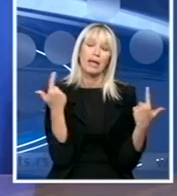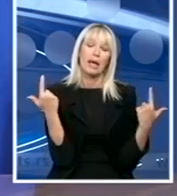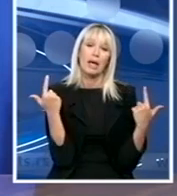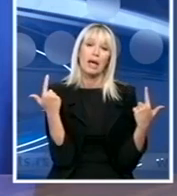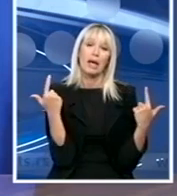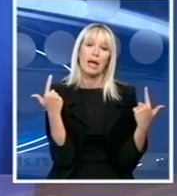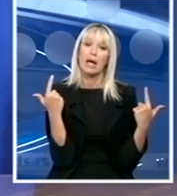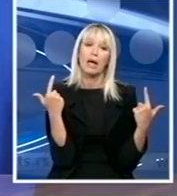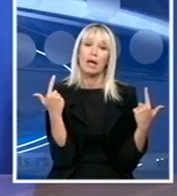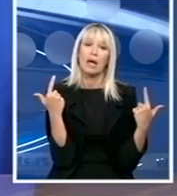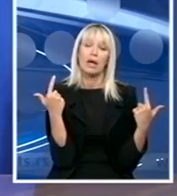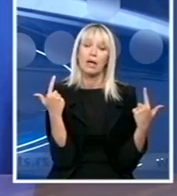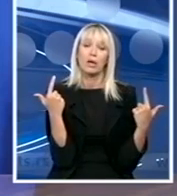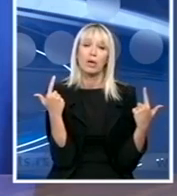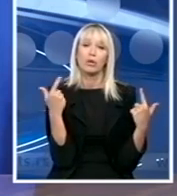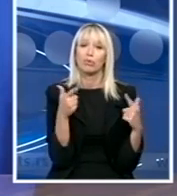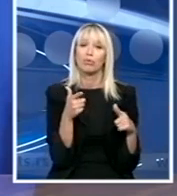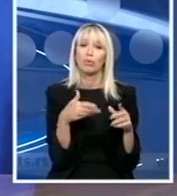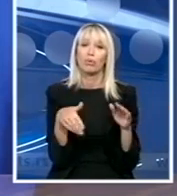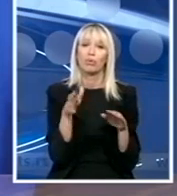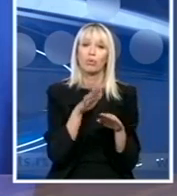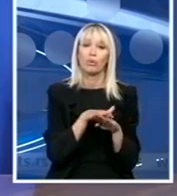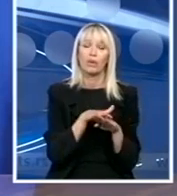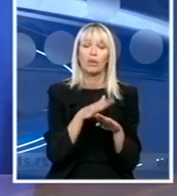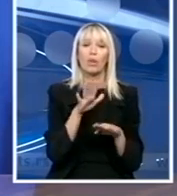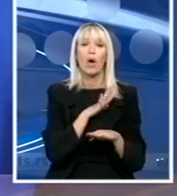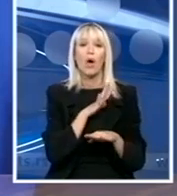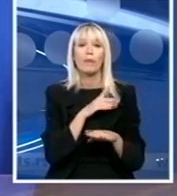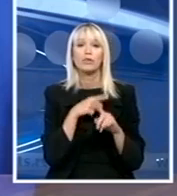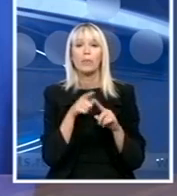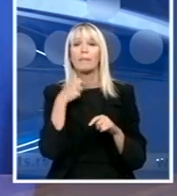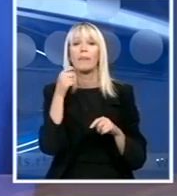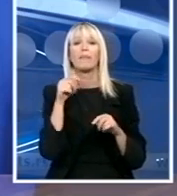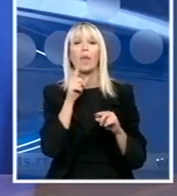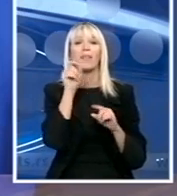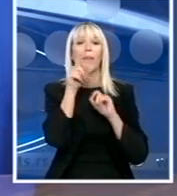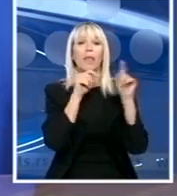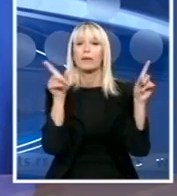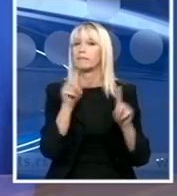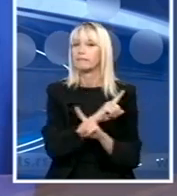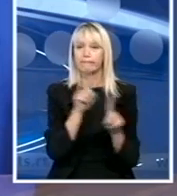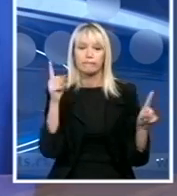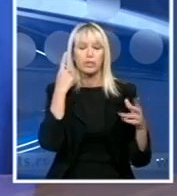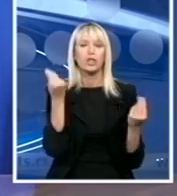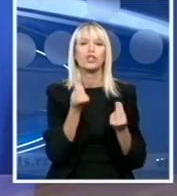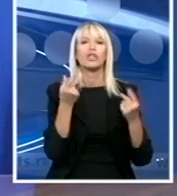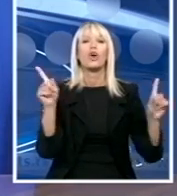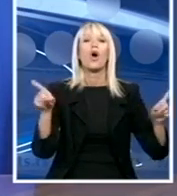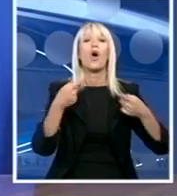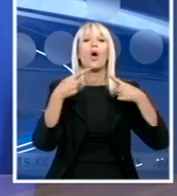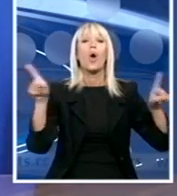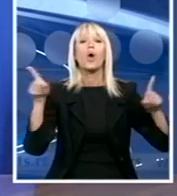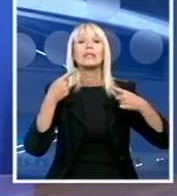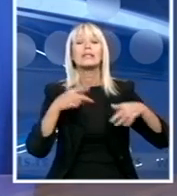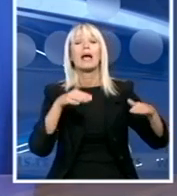ovaj, dodatni rizik i opasnost. I to treba naglasiti. Znači, neki koncerti u zatvorenom